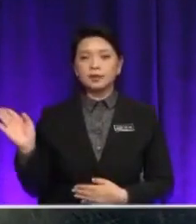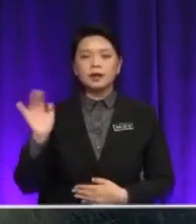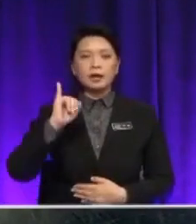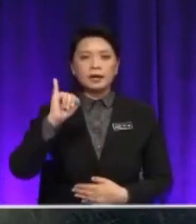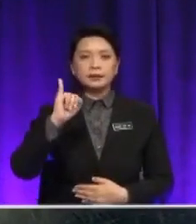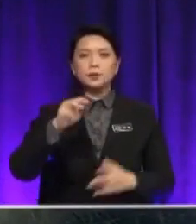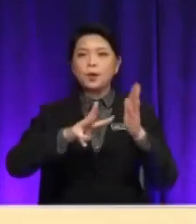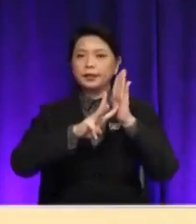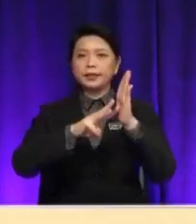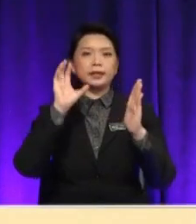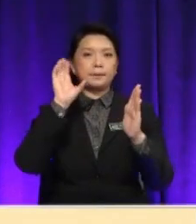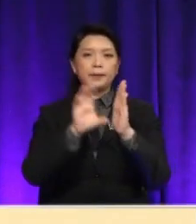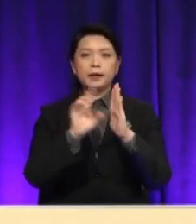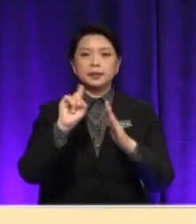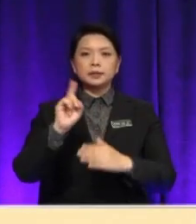mewakili gambar mana?